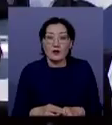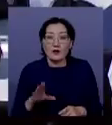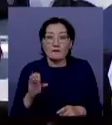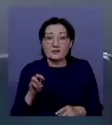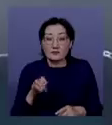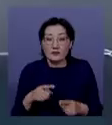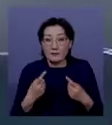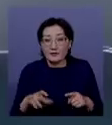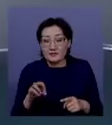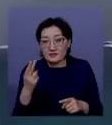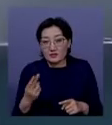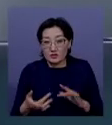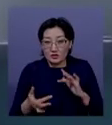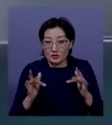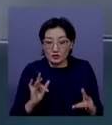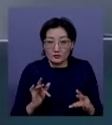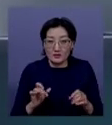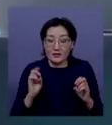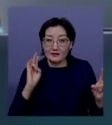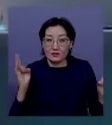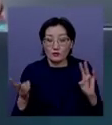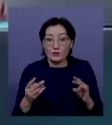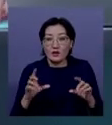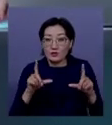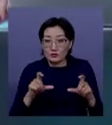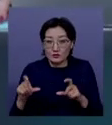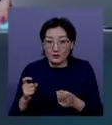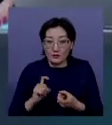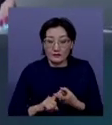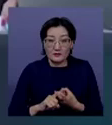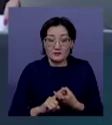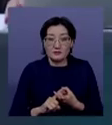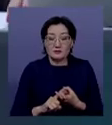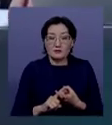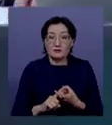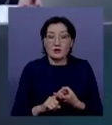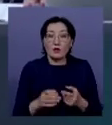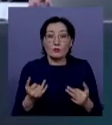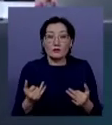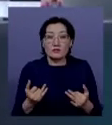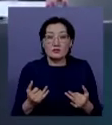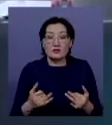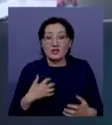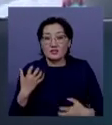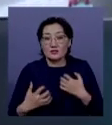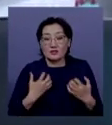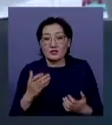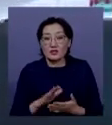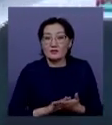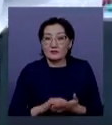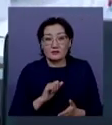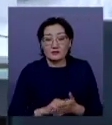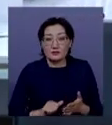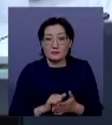WhatsApp-та, басқа да әлеуметтік желілерде таратылып жатқан суреттер бойынша бүгінгі ажиотажға ешқандай